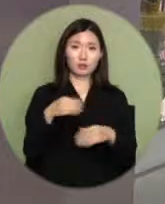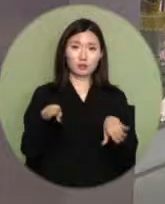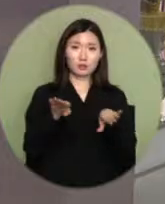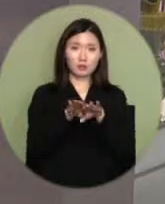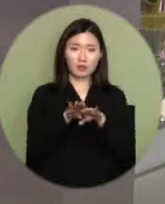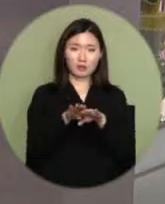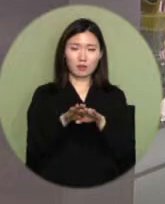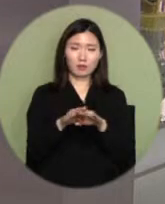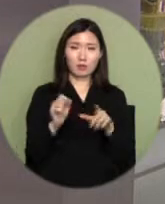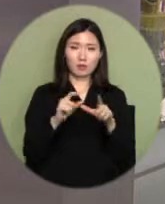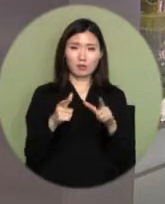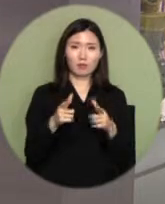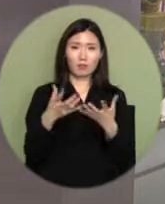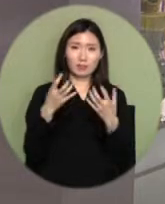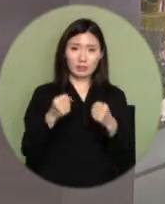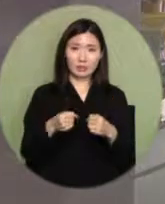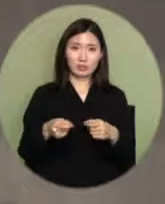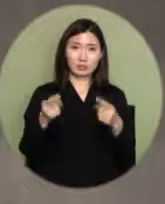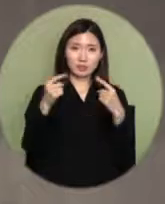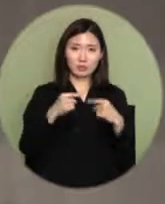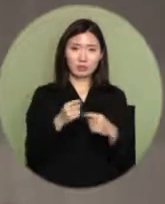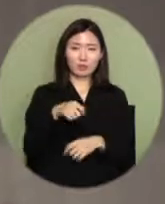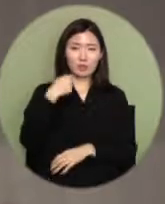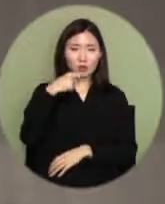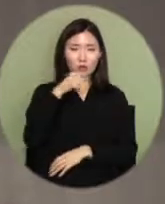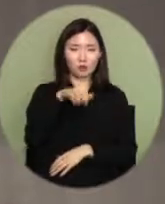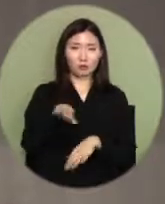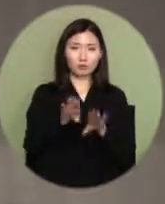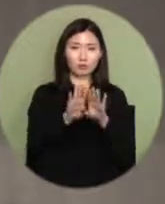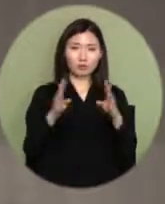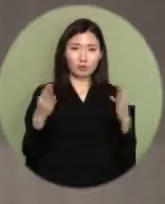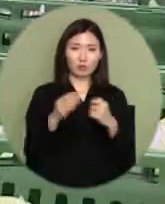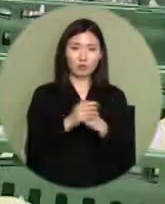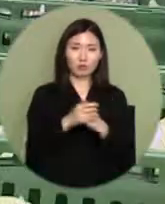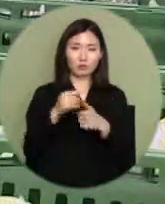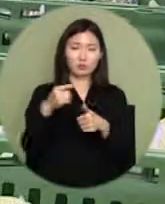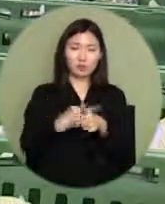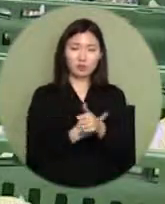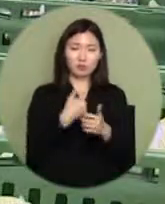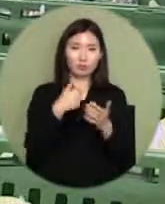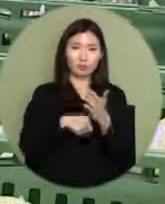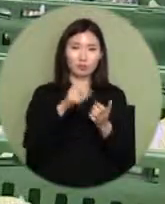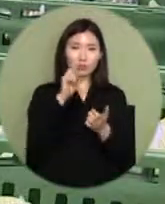입주가 상당히 진행됐습니다. 식당가도 문을 열었고 유기농마트